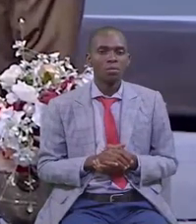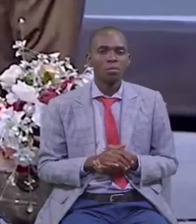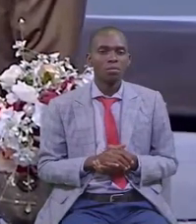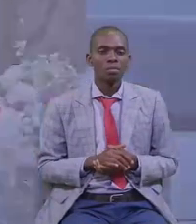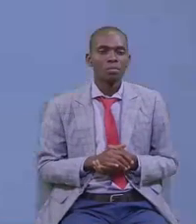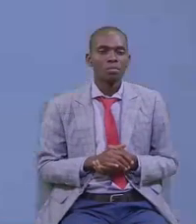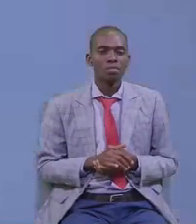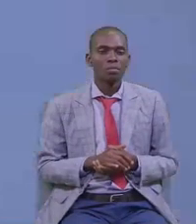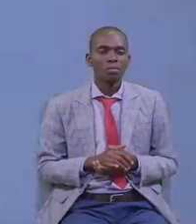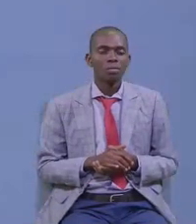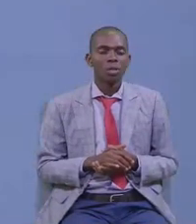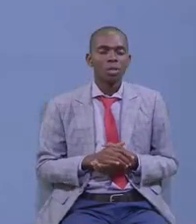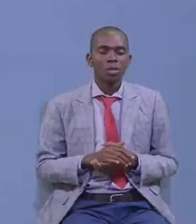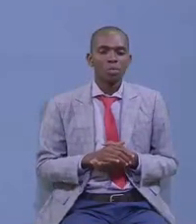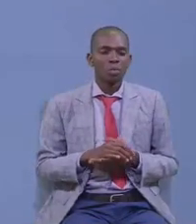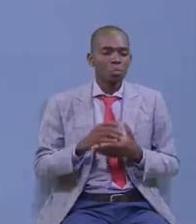Le service qui purifie.